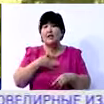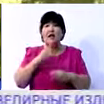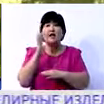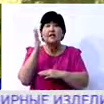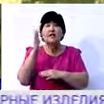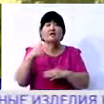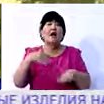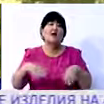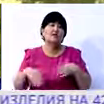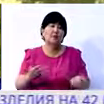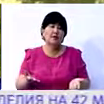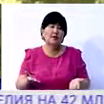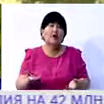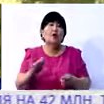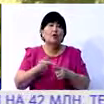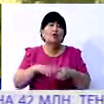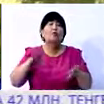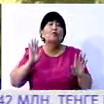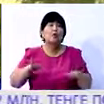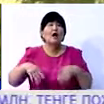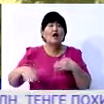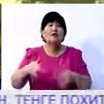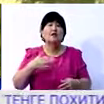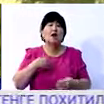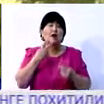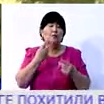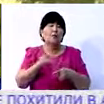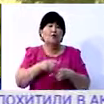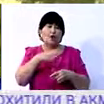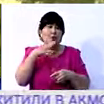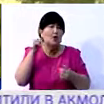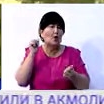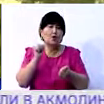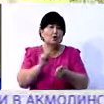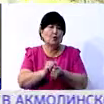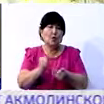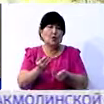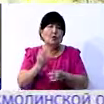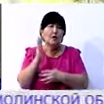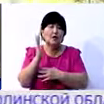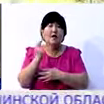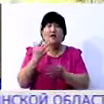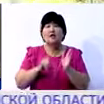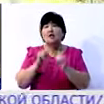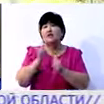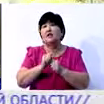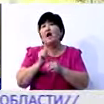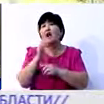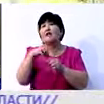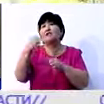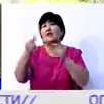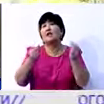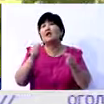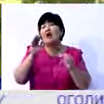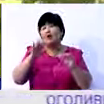деревья ослабевают. То есть после ослабления мы наблюдаем очень много сухостоя деревьев. Начинает усыхать ветки, а потом